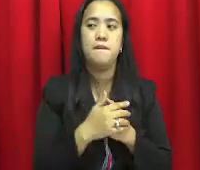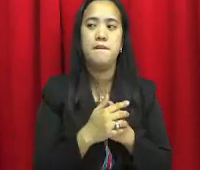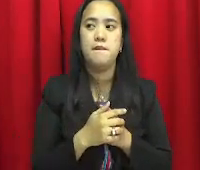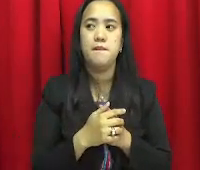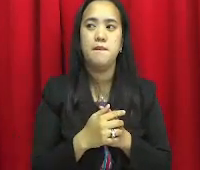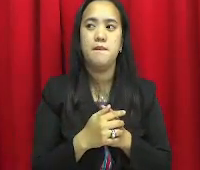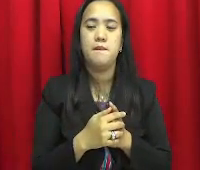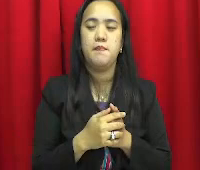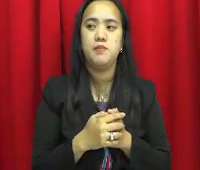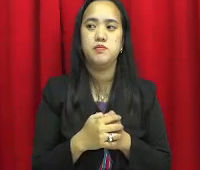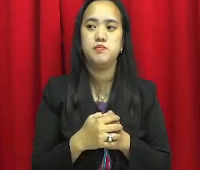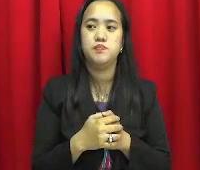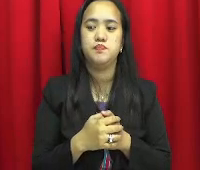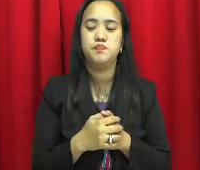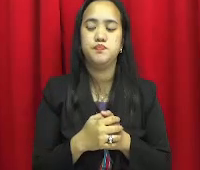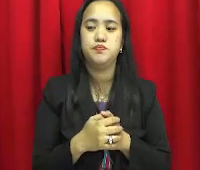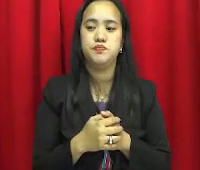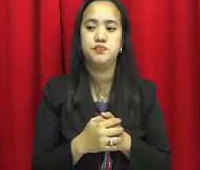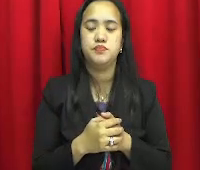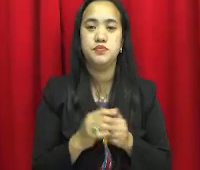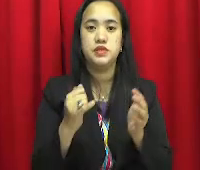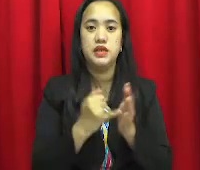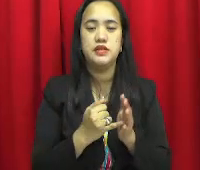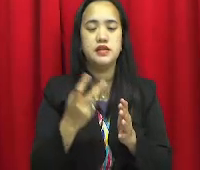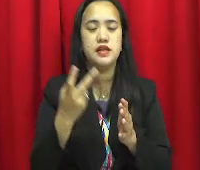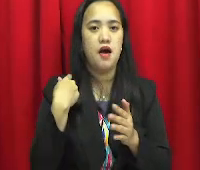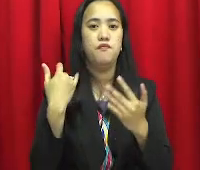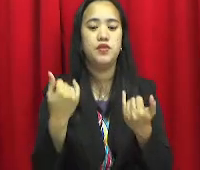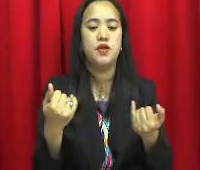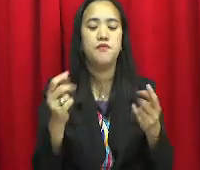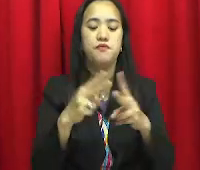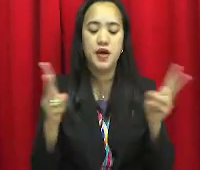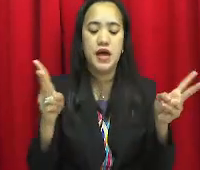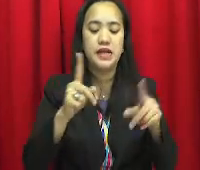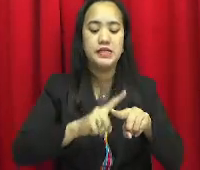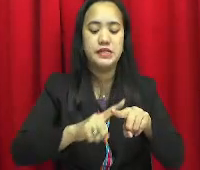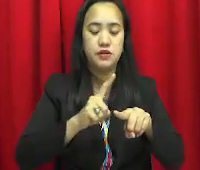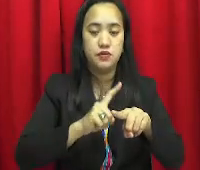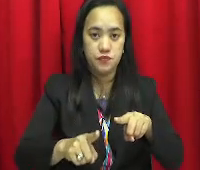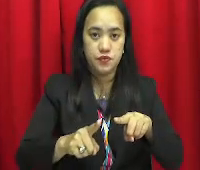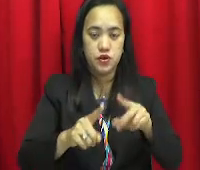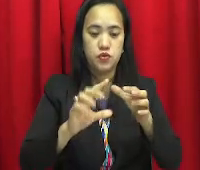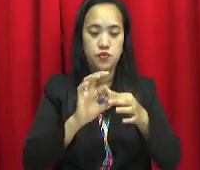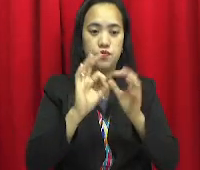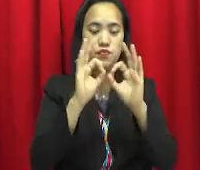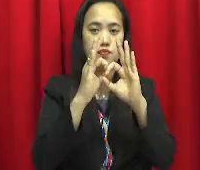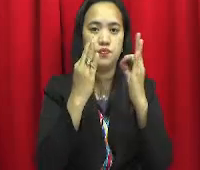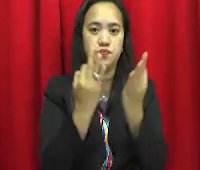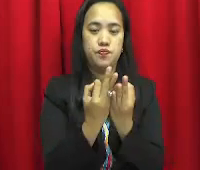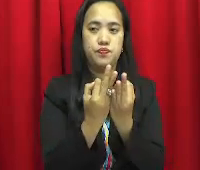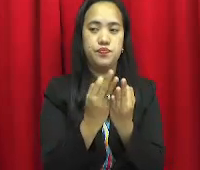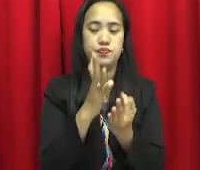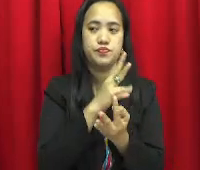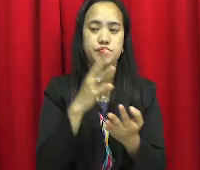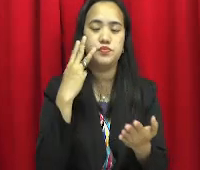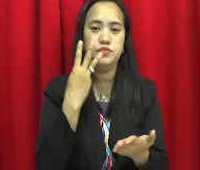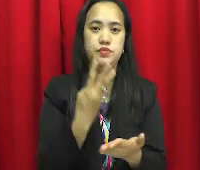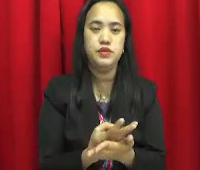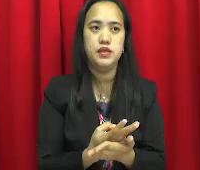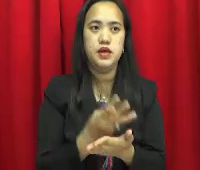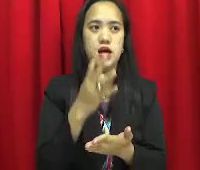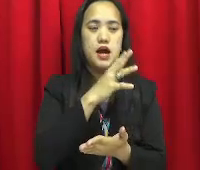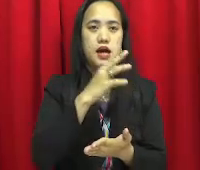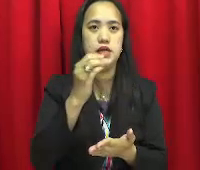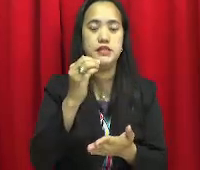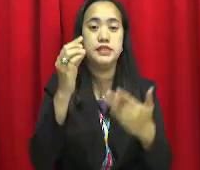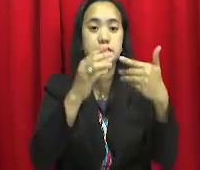ng nandyan, kompleto ang pamilya. Amen, na magkakasama. Amen. Lalo na yung head of the family, syempre. Oo, iba talaga